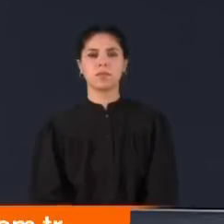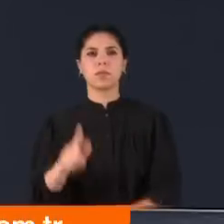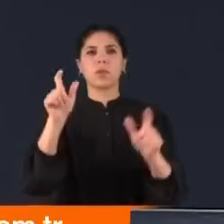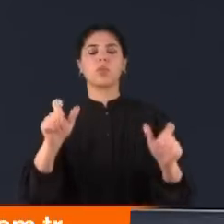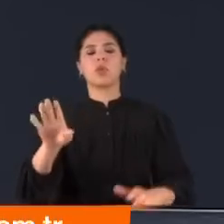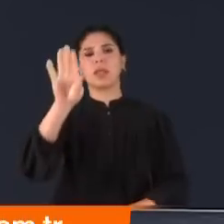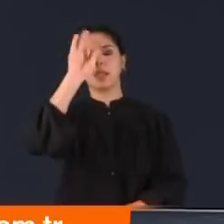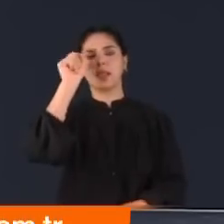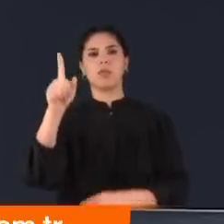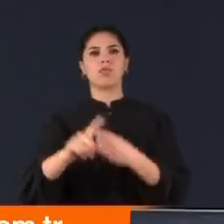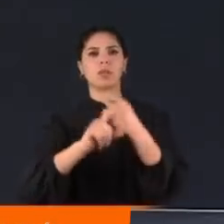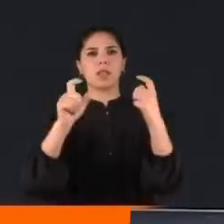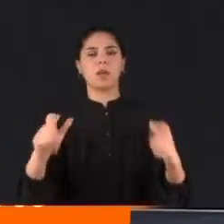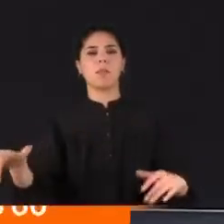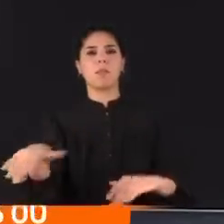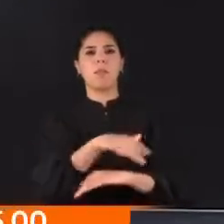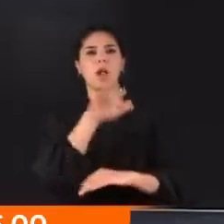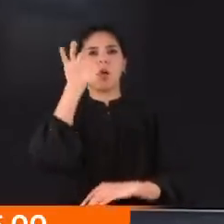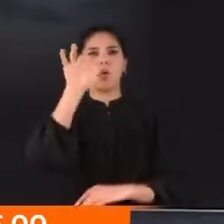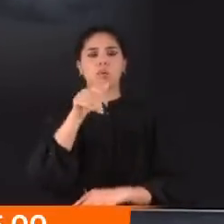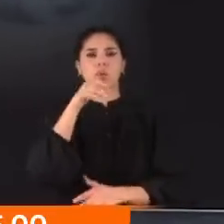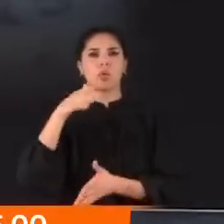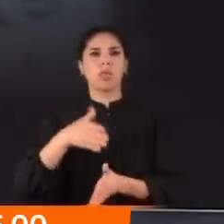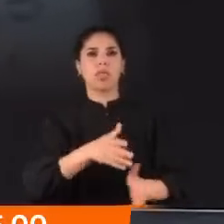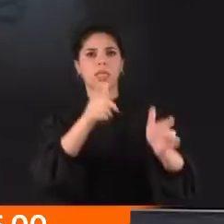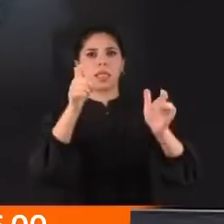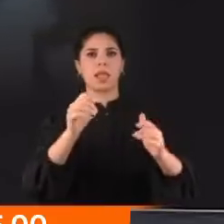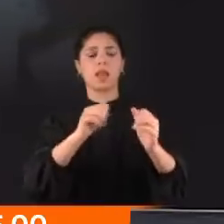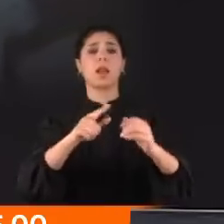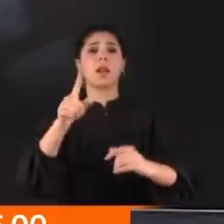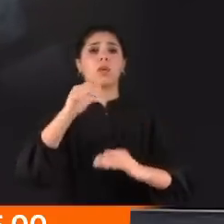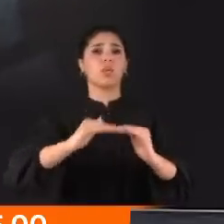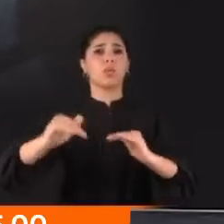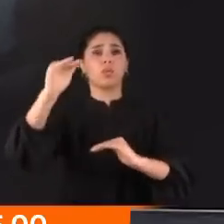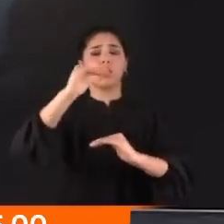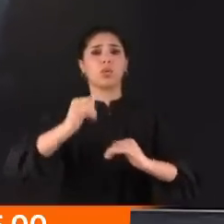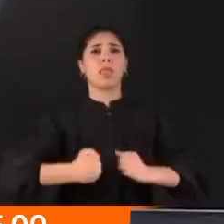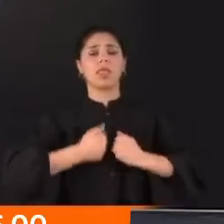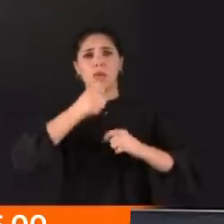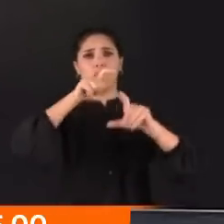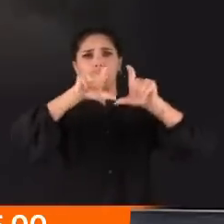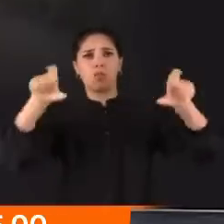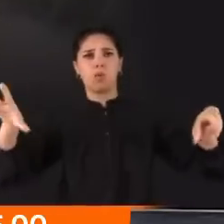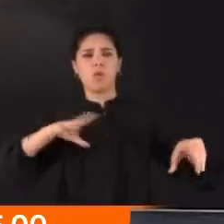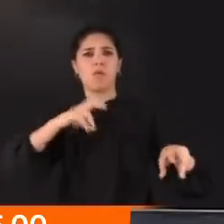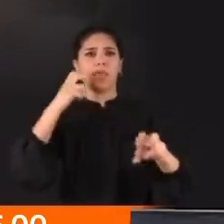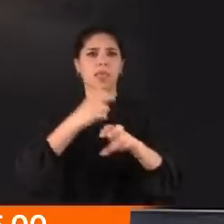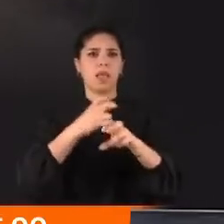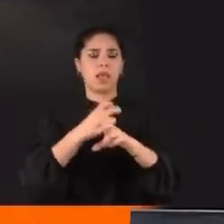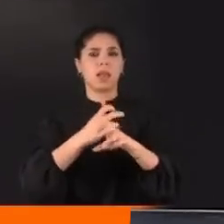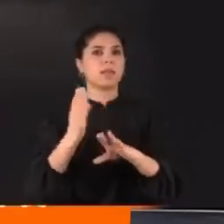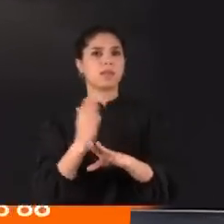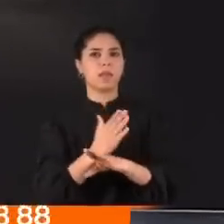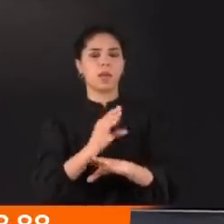Burası İstanbul Esenyurt. Mahallenin ortasından geçen derenin üzerinde dev bir su borusu var ve çok tehlikeli.